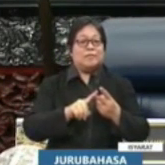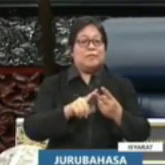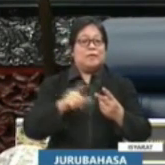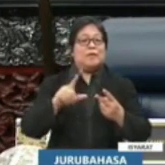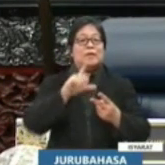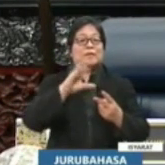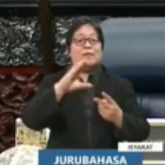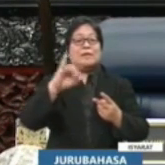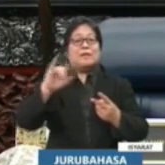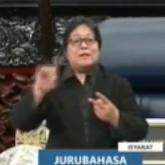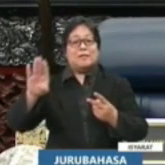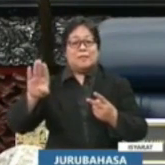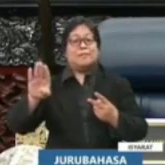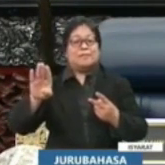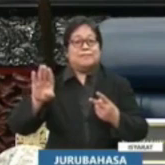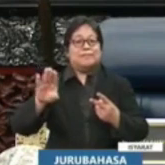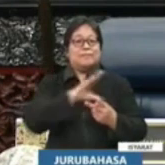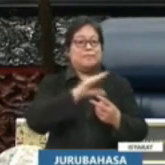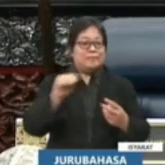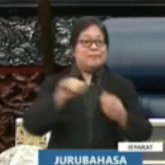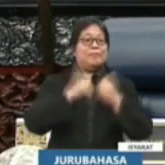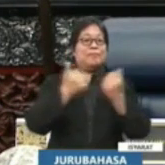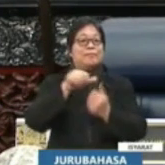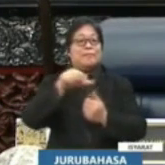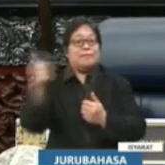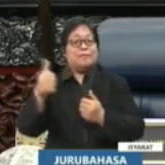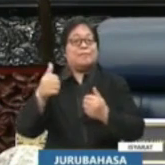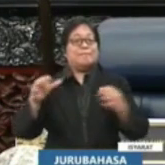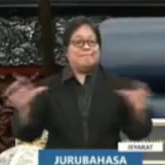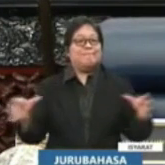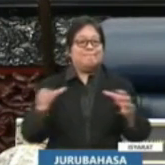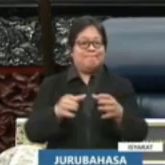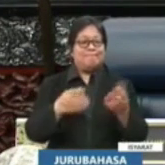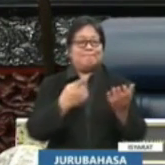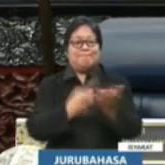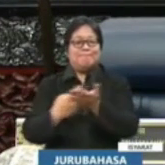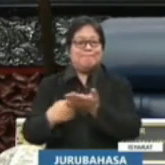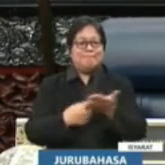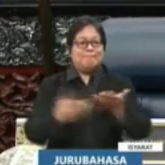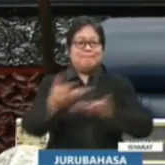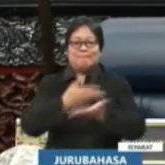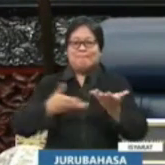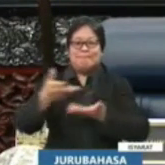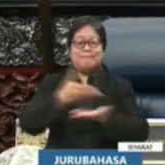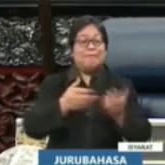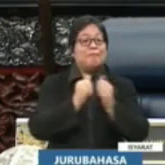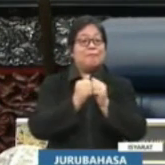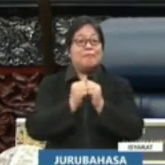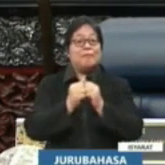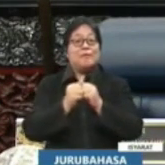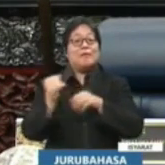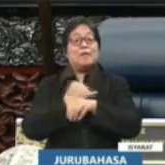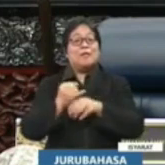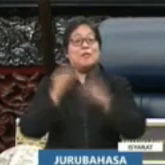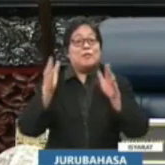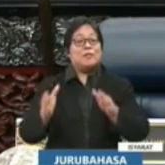Pembinaan CIDB serta agensi pelaksana berkaitan telah mengadakan beberapa sesi libat urus bersama pemain-pemain